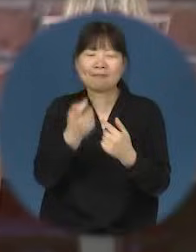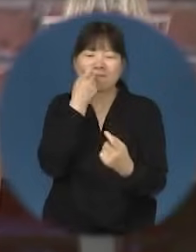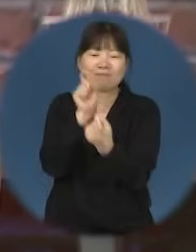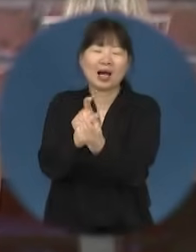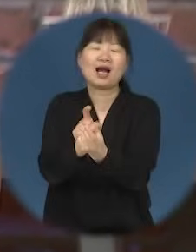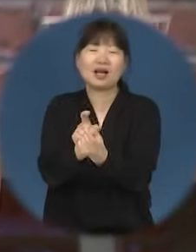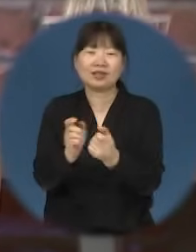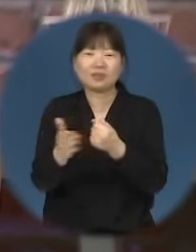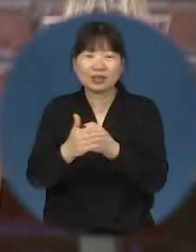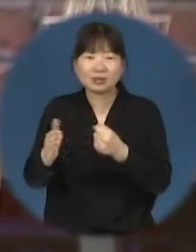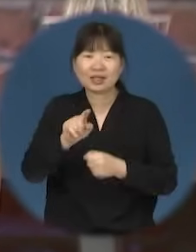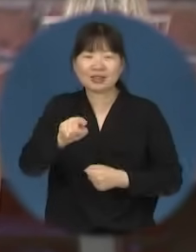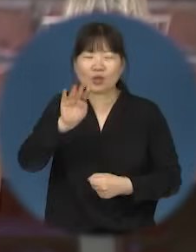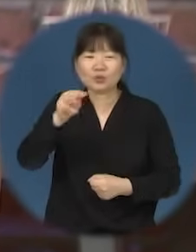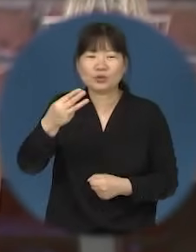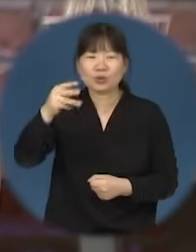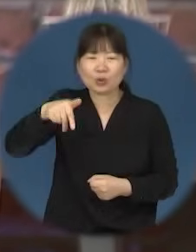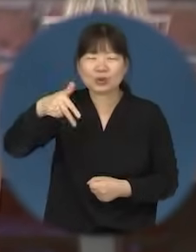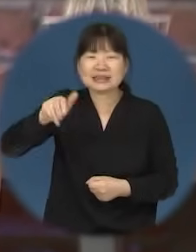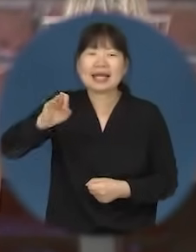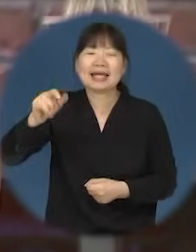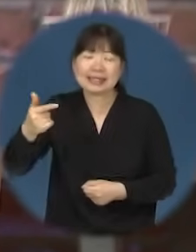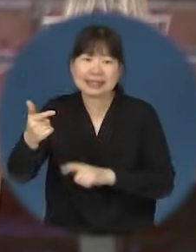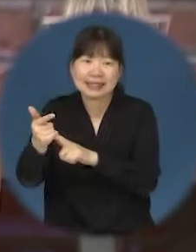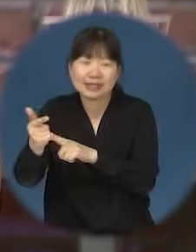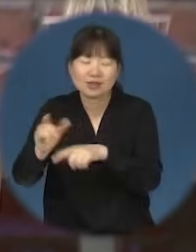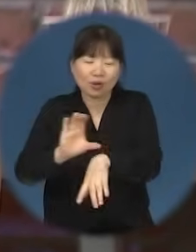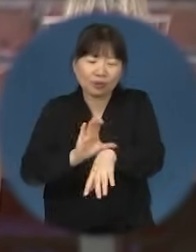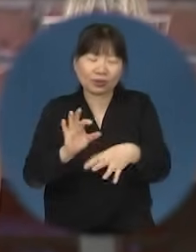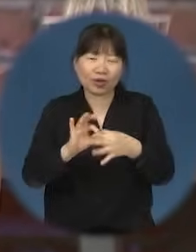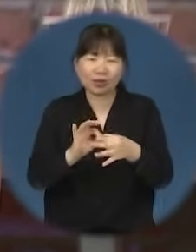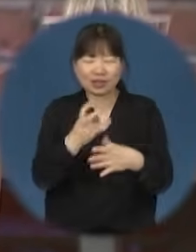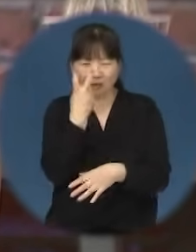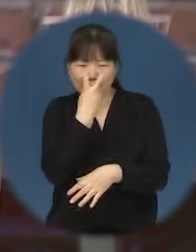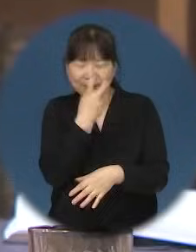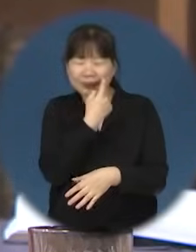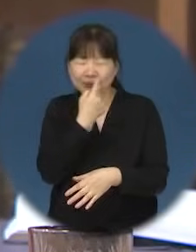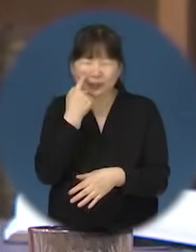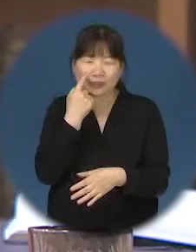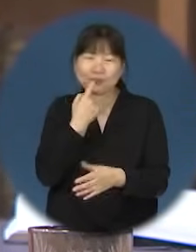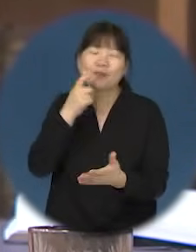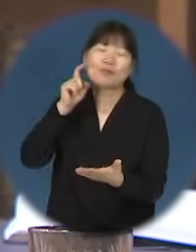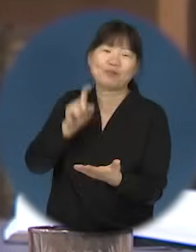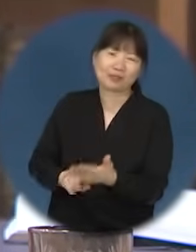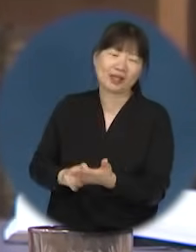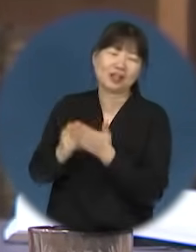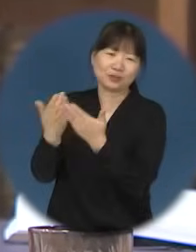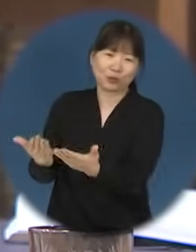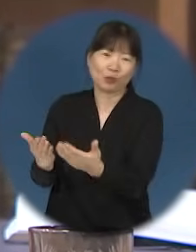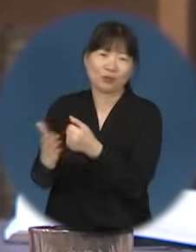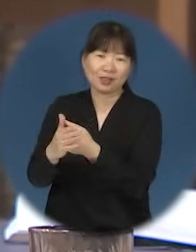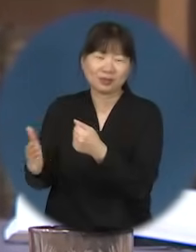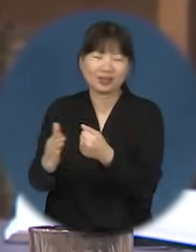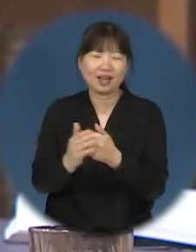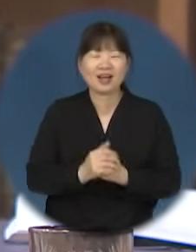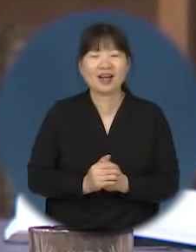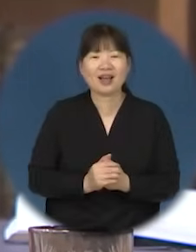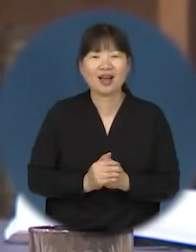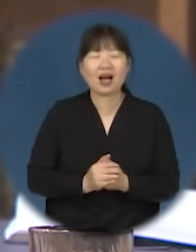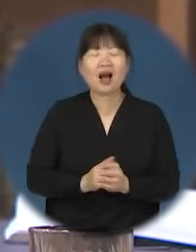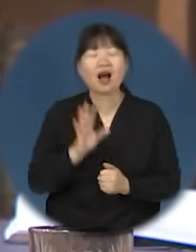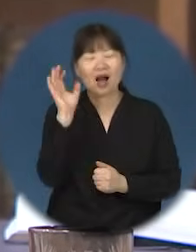해서 자동화 해가지고 검증을 쉽게 할 수 있게 한 거죠. 아, 그래서 그게 블록이고